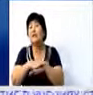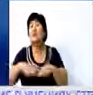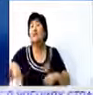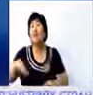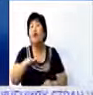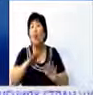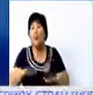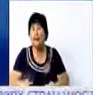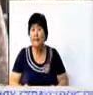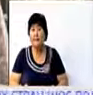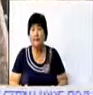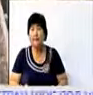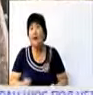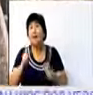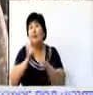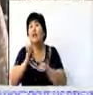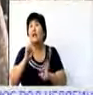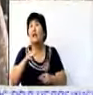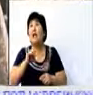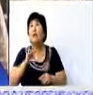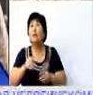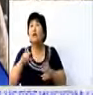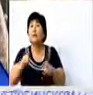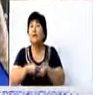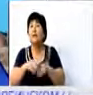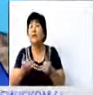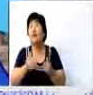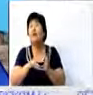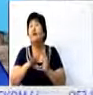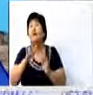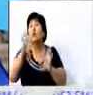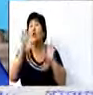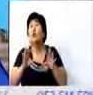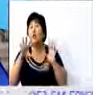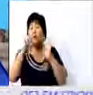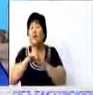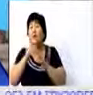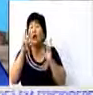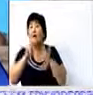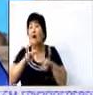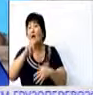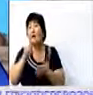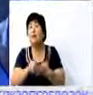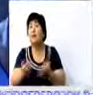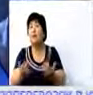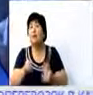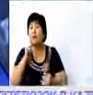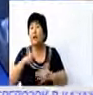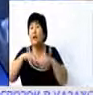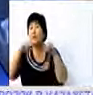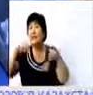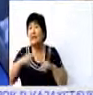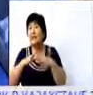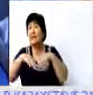регионе. По словам сенаторов, в принятых в парламенте 84 законов предусмотрены вопросы привлечения молодежи на